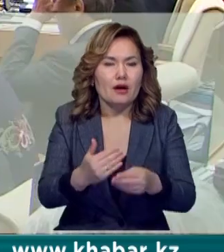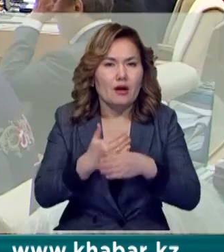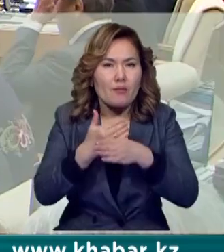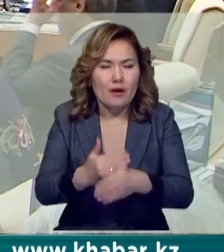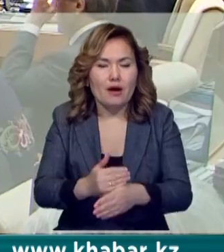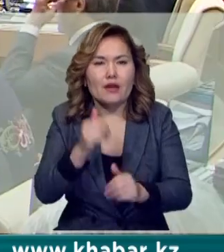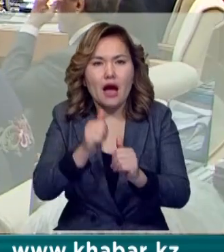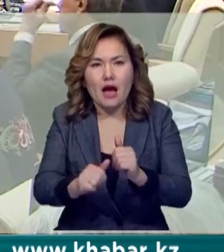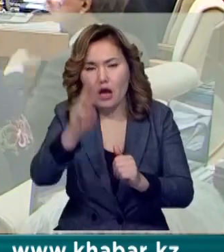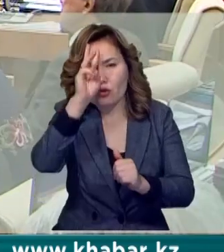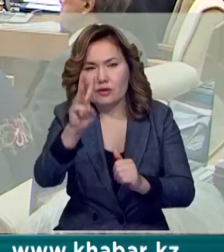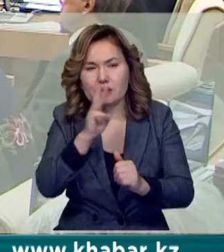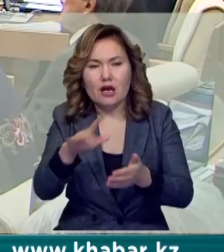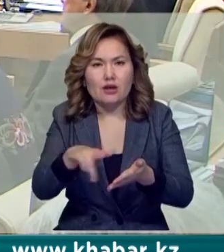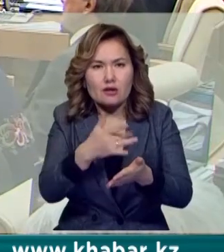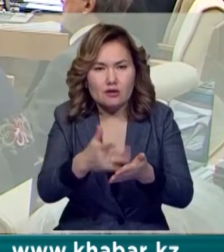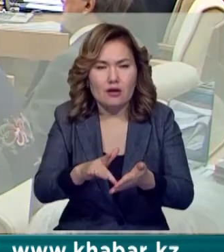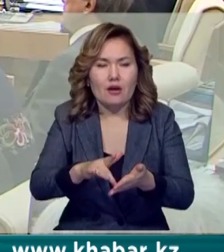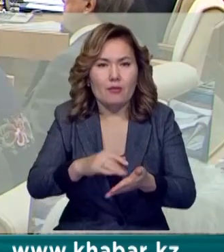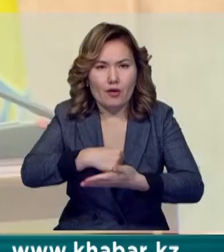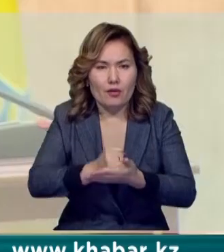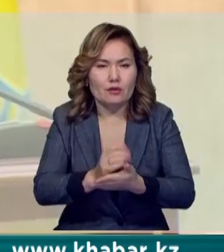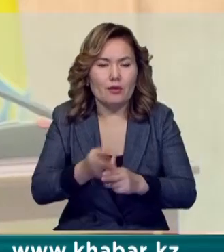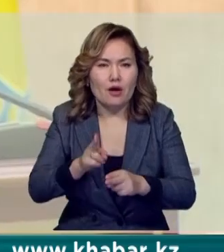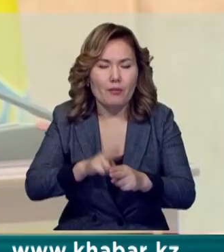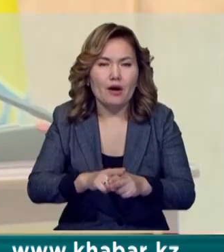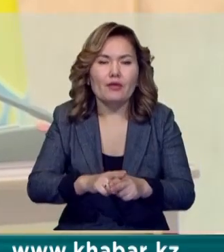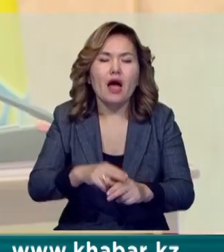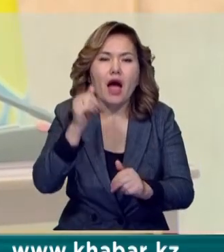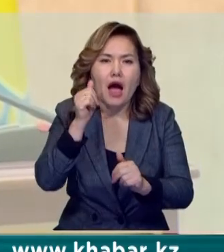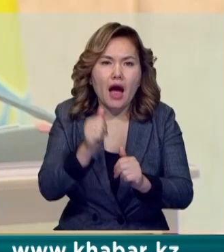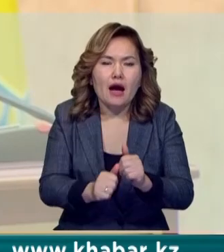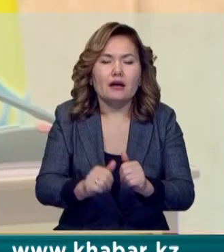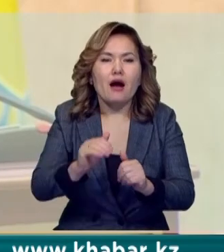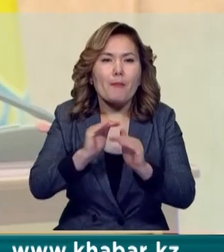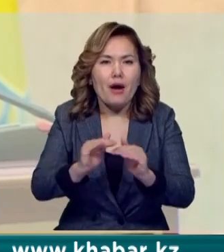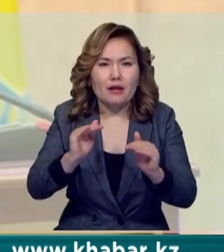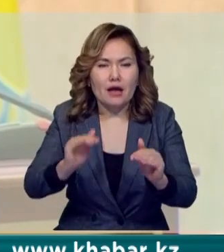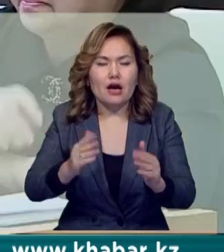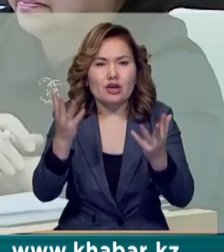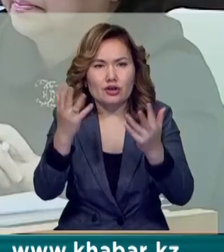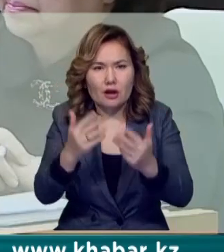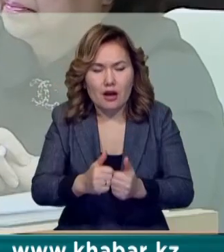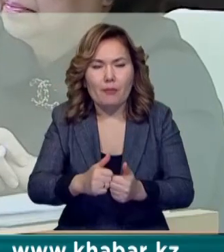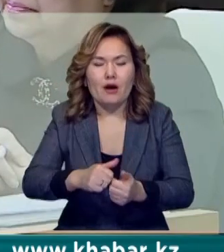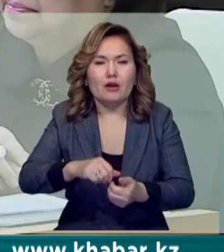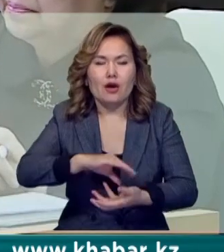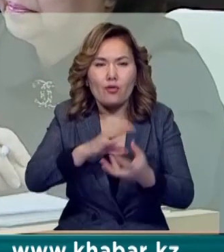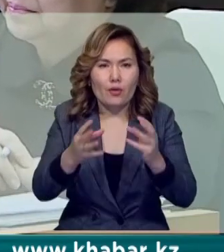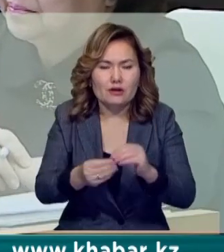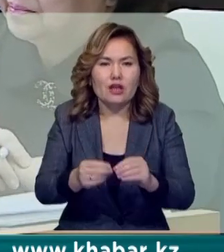әр 90 сайын жүргізілетін болады. Шекті өлшемі отбасының әр мүшесіне шаққандағы орташа күнкөріс